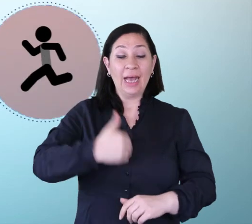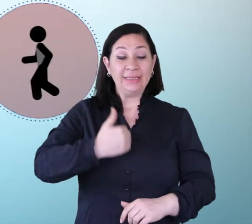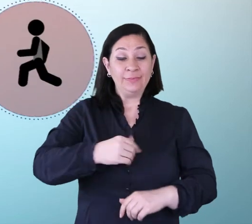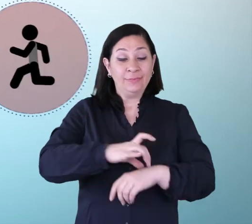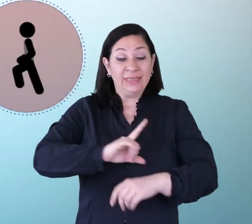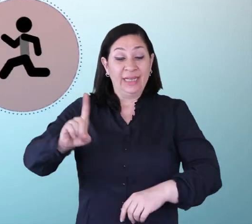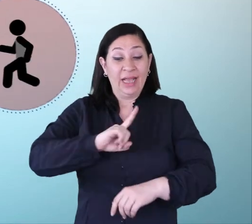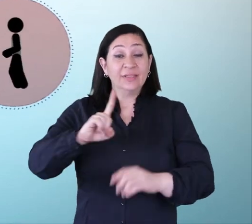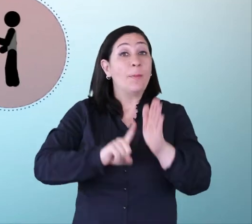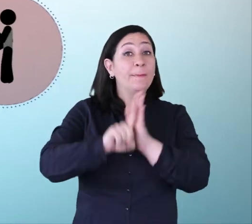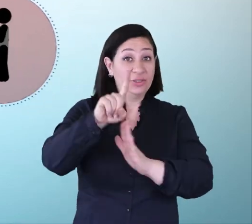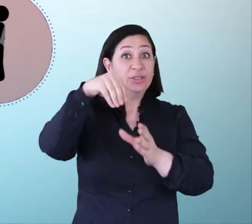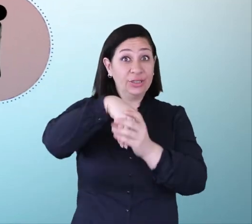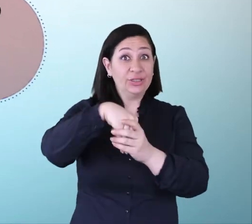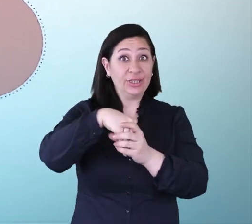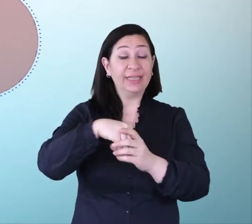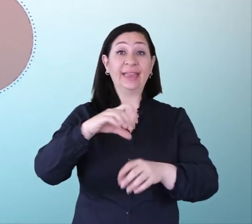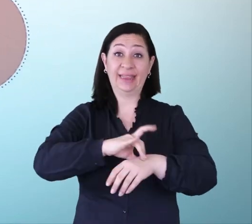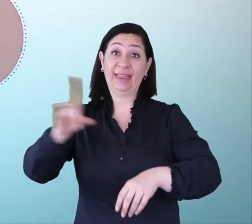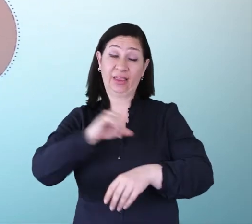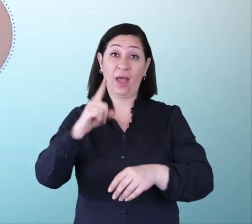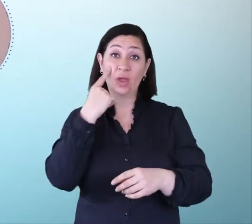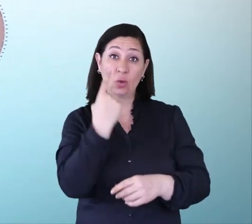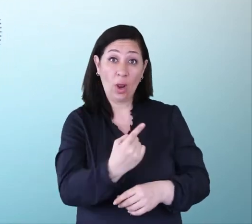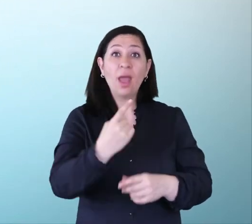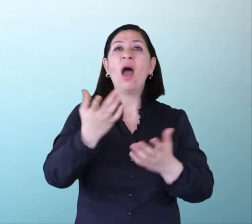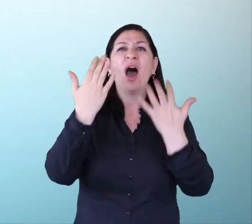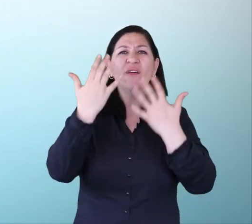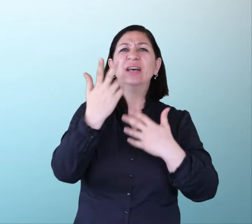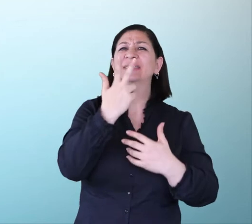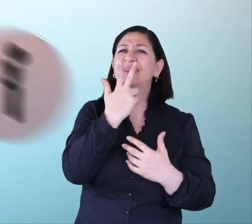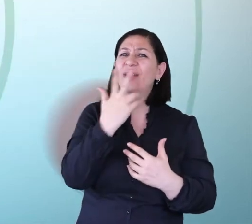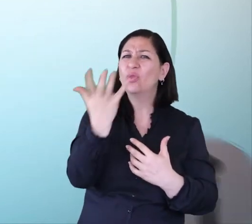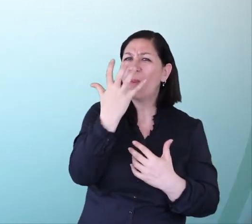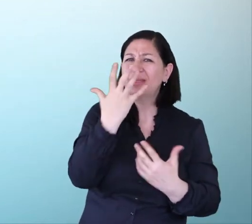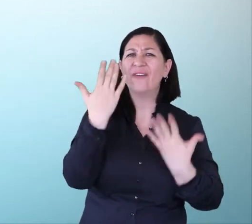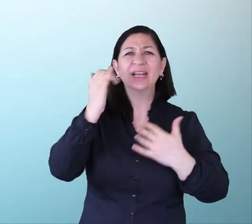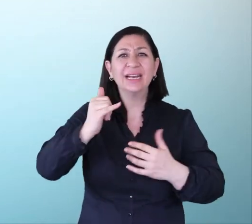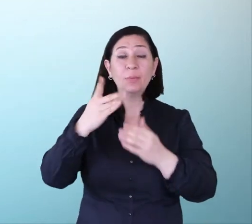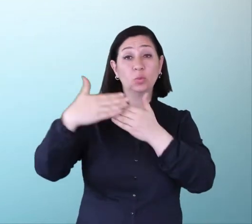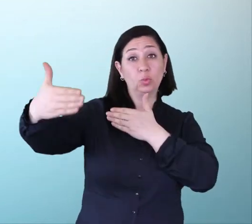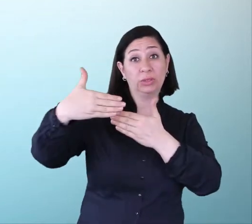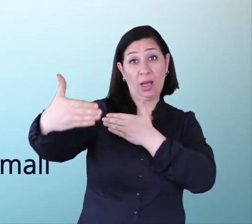Astım tedavisinin başarısı açısından tedavi sırasında tetikleyicilerden uzak durulması,